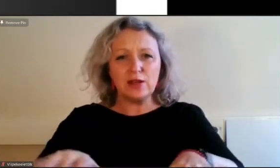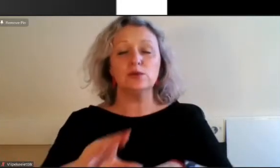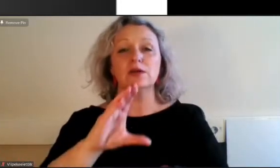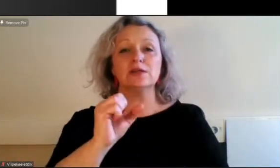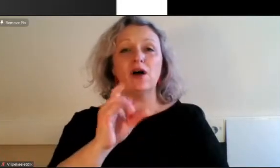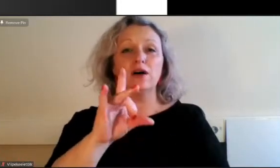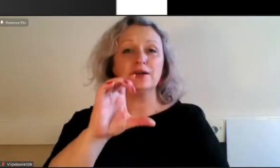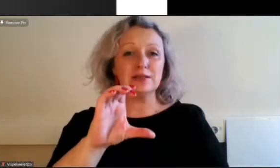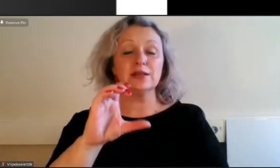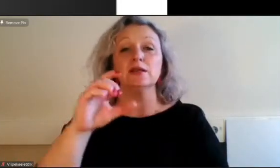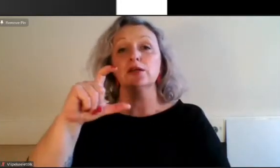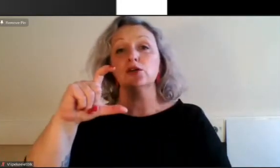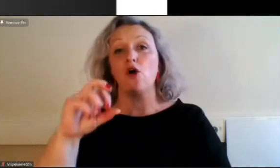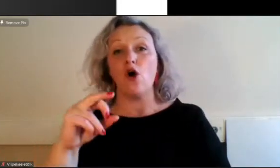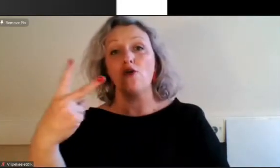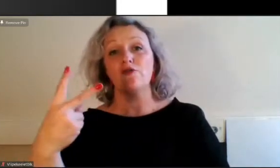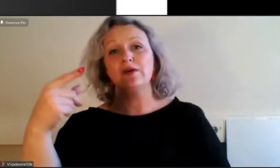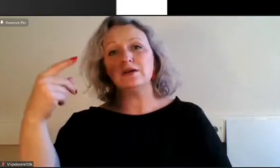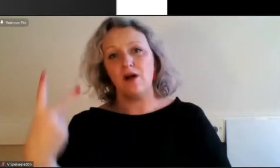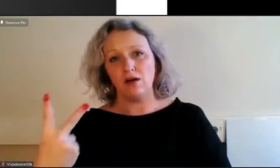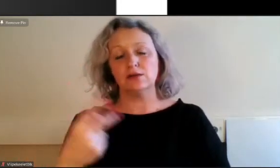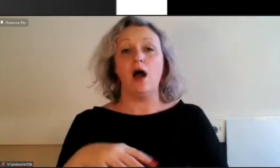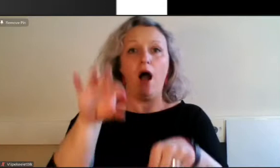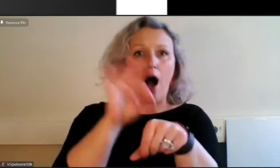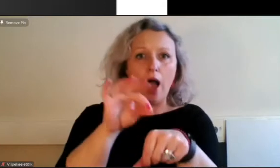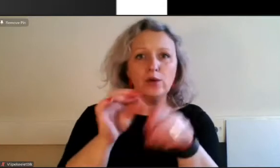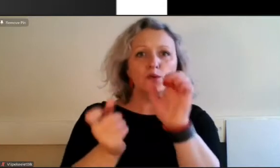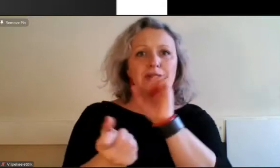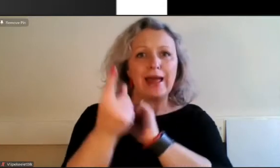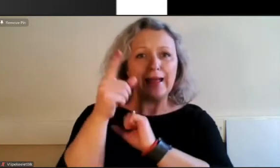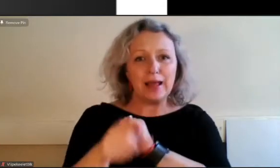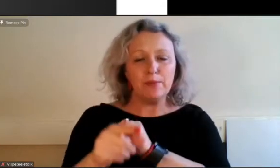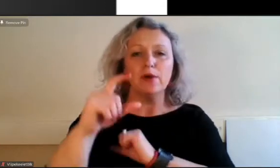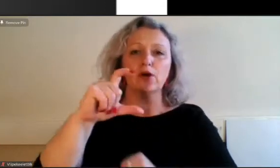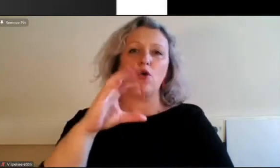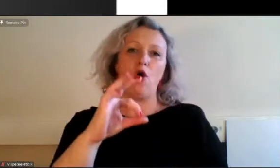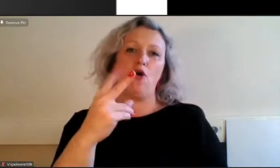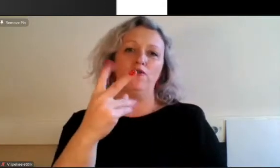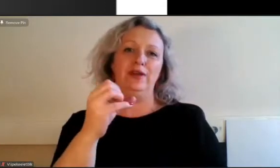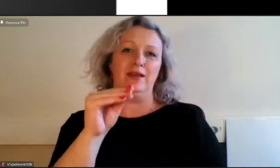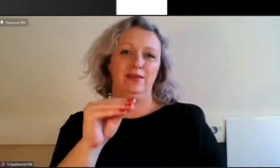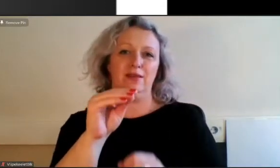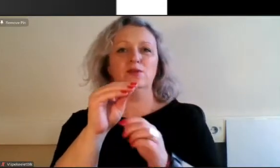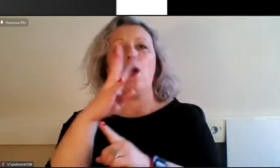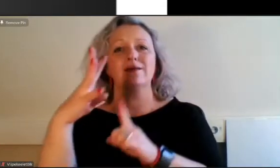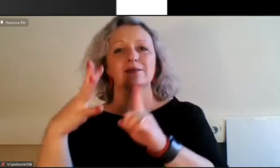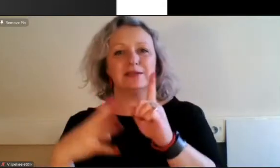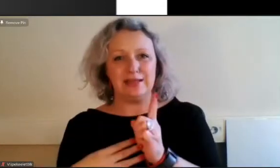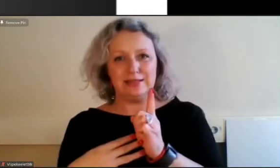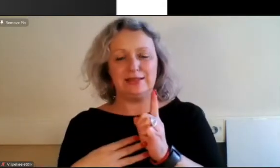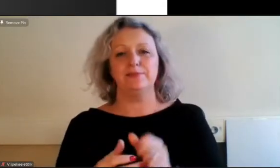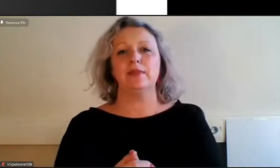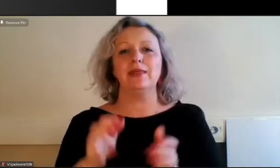me räägime, on SARS koroonaviirus 2 ja see haigus, mida see viirus tekitab, kannab nimetust COVID-19